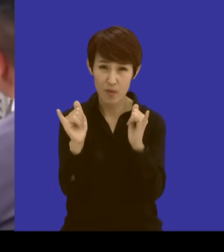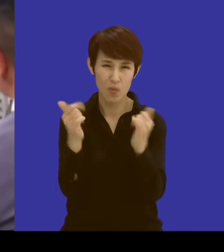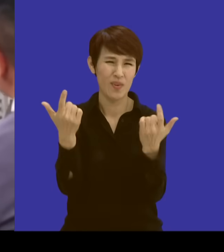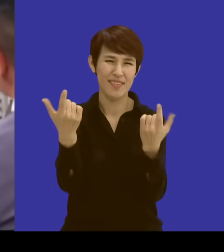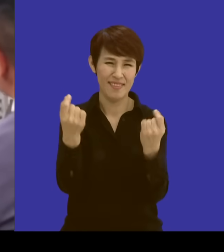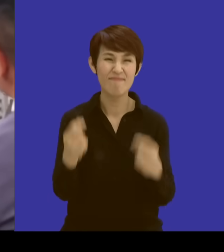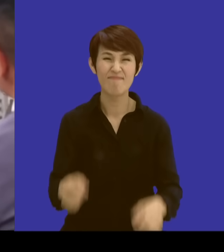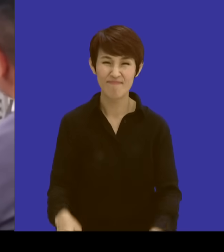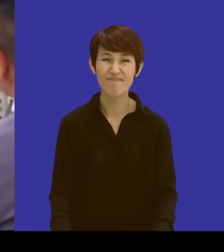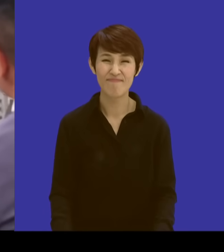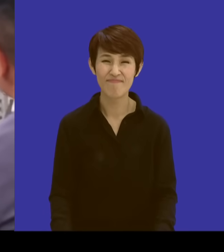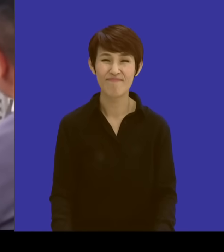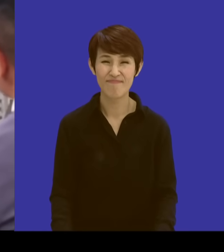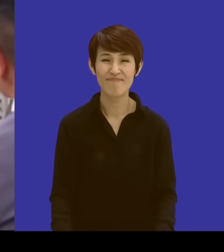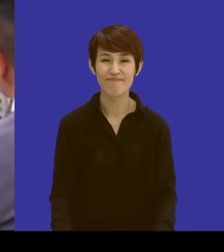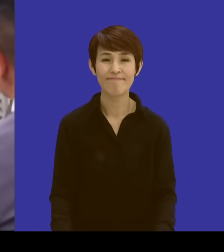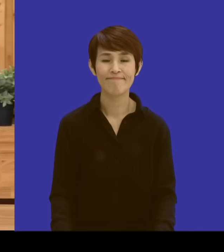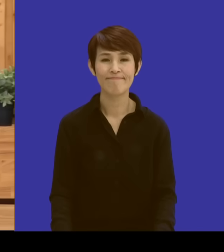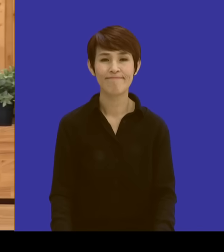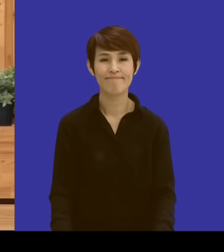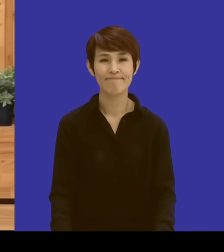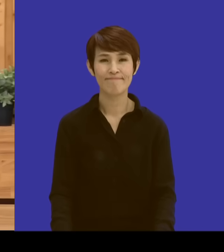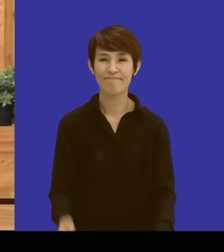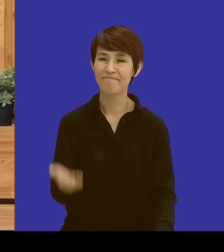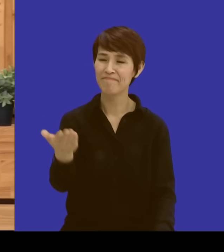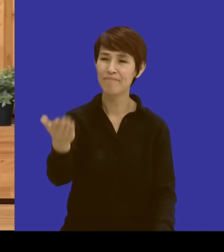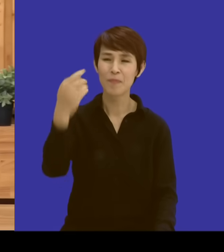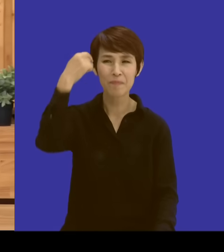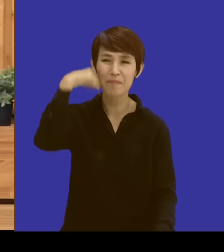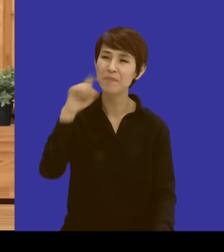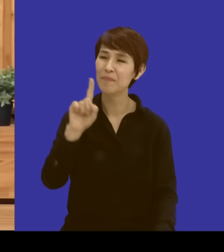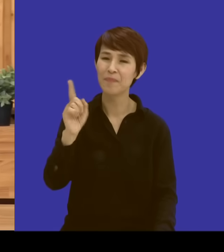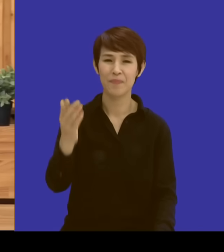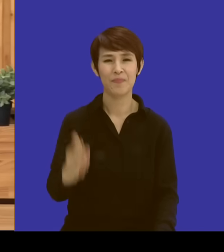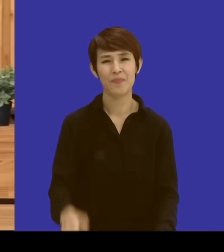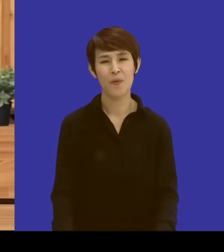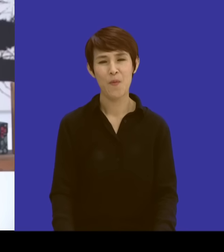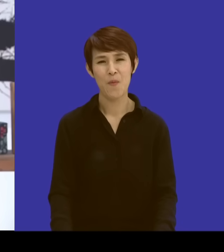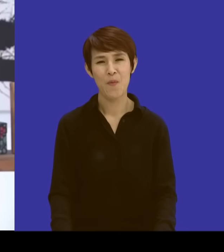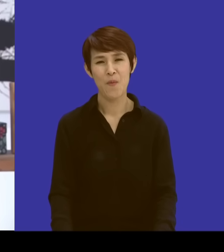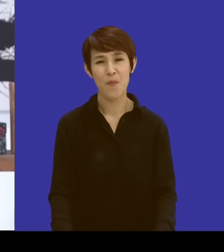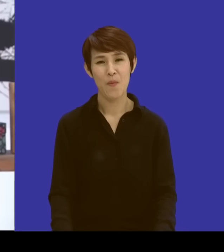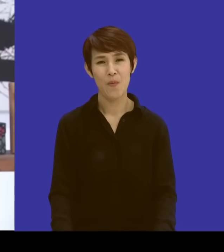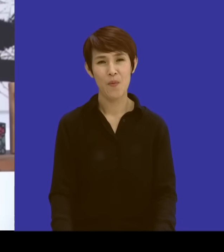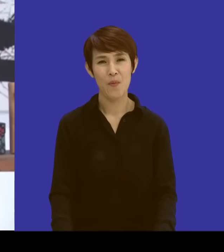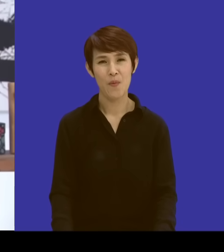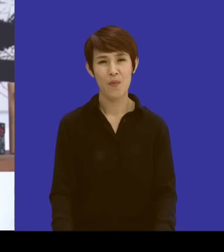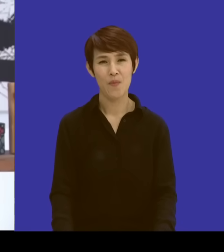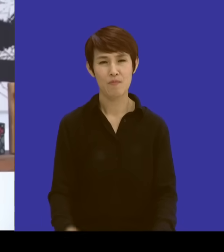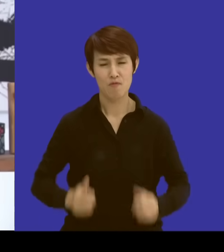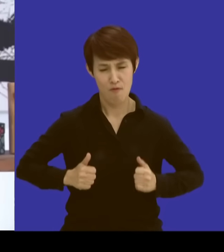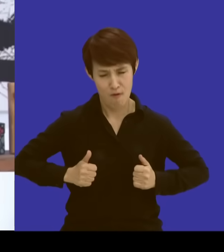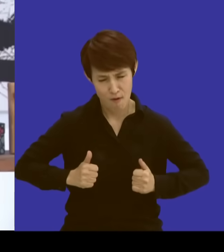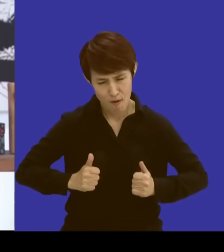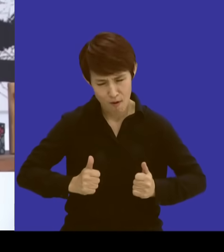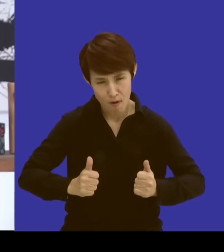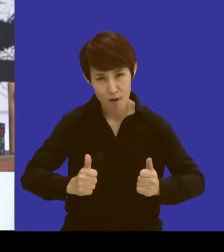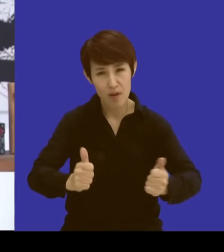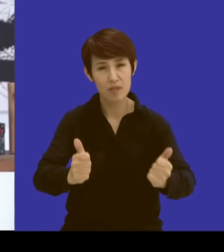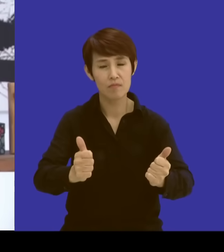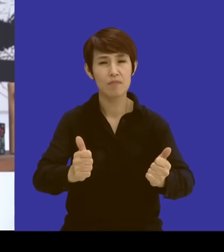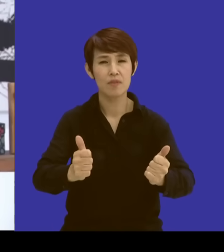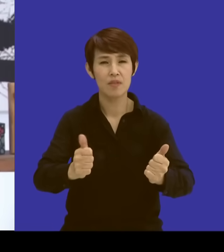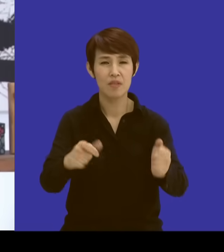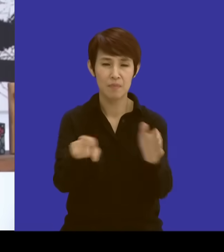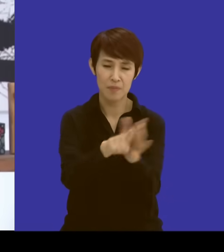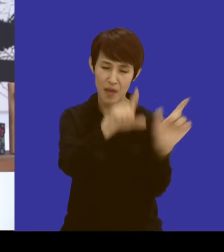맥락이겠죠. 그렇죠. 그죠? 우리 수지자매 오늘 어떻게 들으셨어요? 와, 진짜 막 이렇게 누가 봐도 열심히 종교 생활을